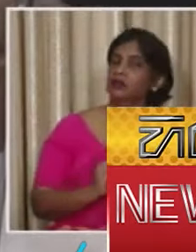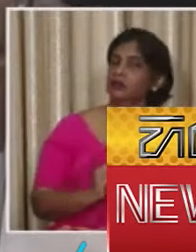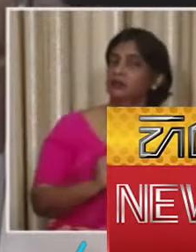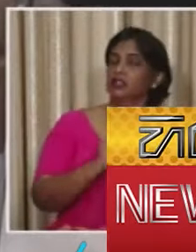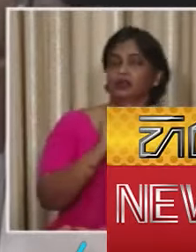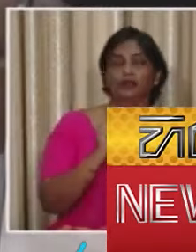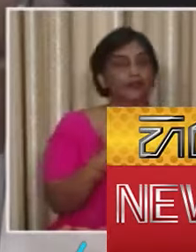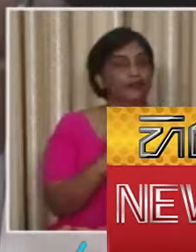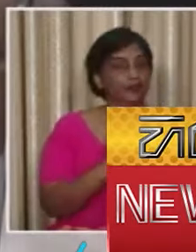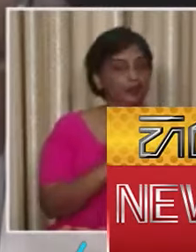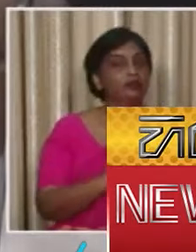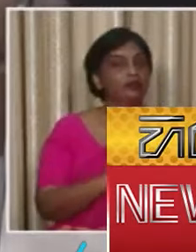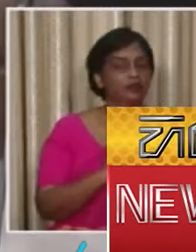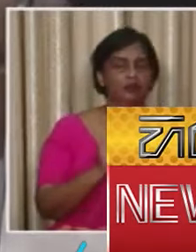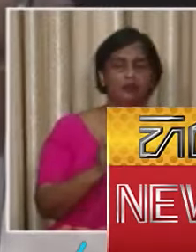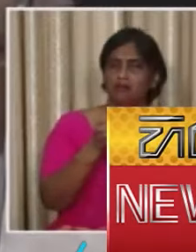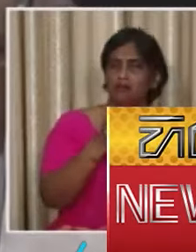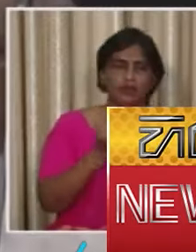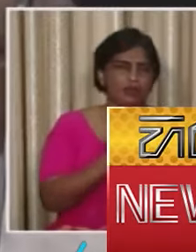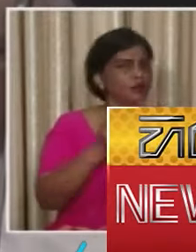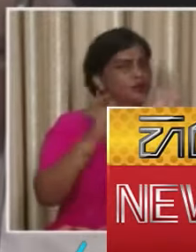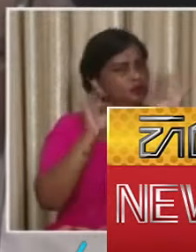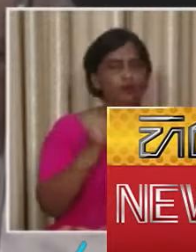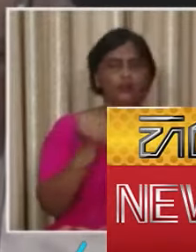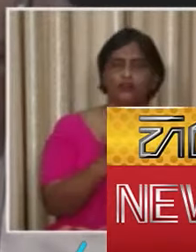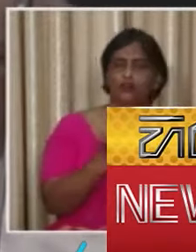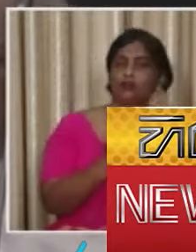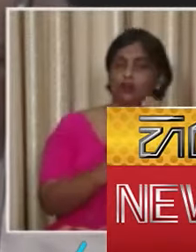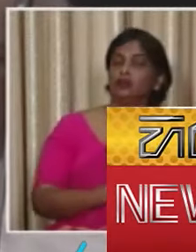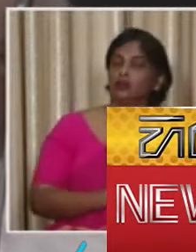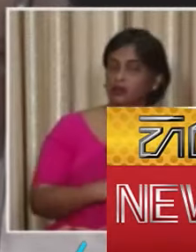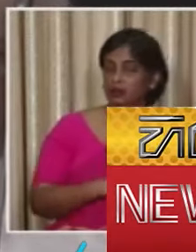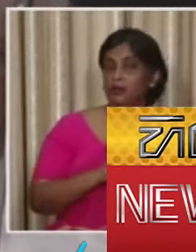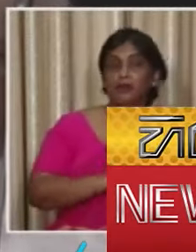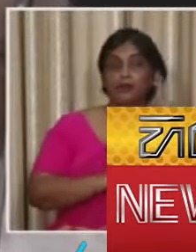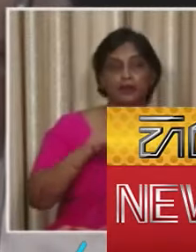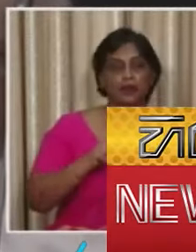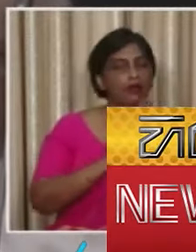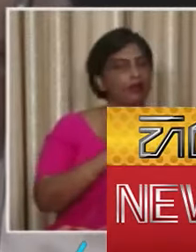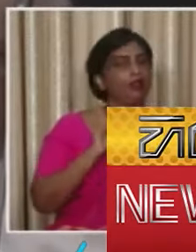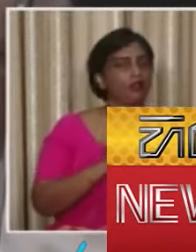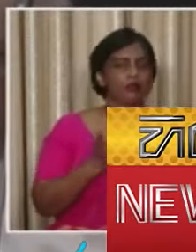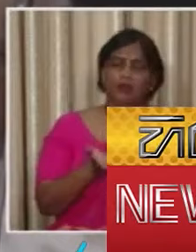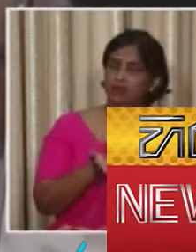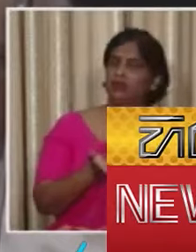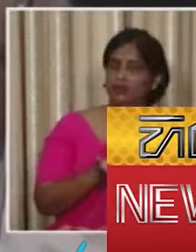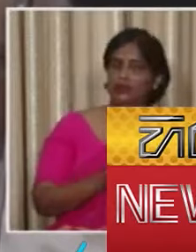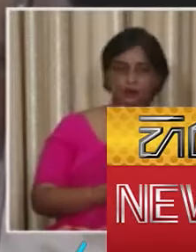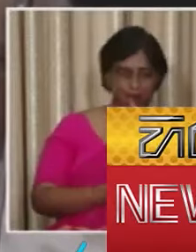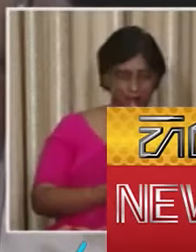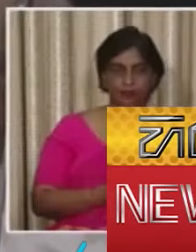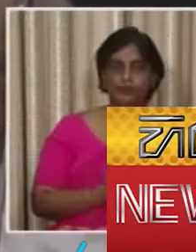ගොඩනැගීමේ ව්‍යායාමයට පක්ෂභේදයෙන් තොරව සහය දක්වන්න කියා මම මේ සභාවේ මන්ත්‍රීවරුන්ගෙන් දිගින් දිගටම ඉල්ලා